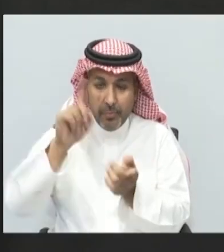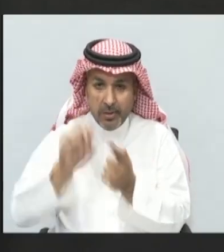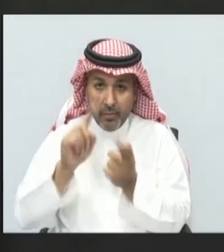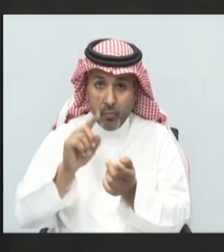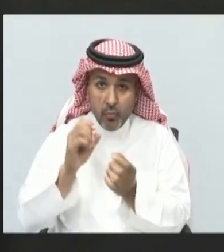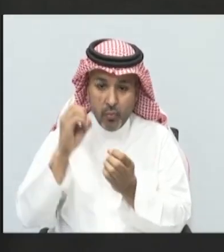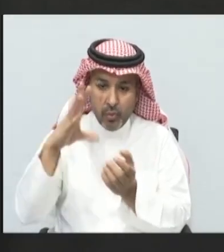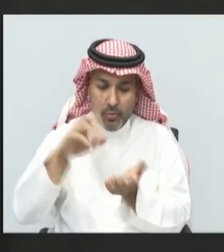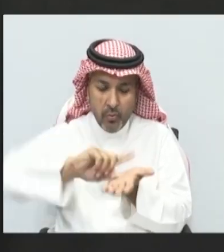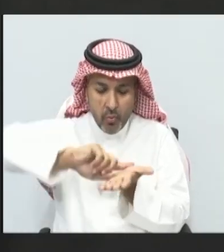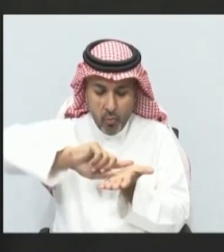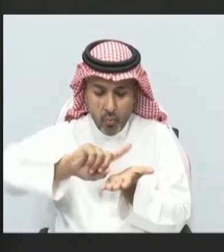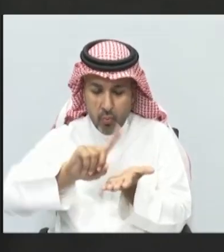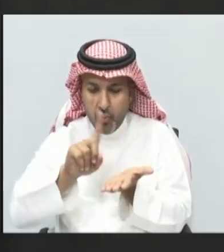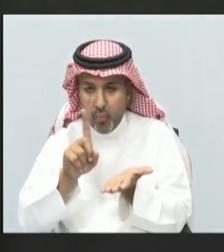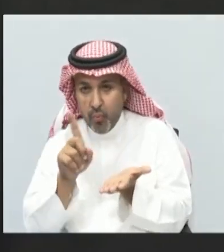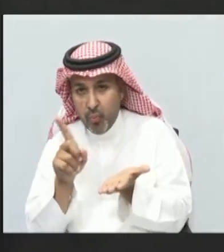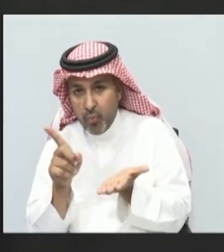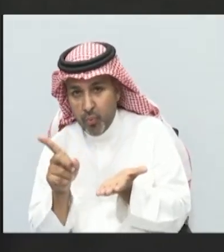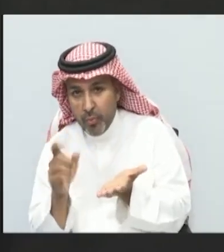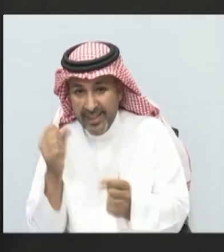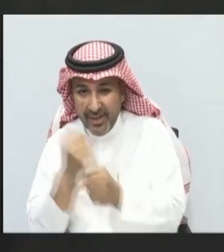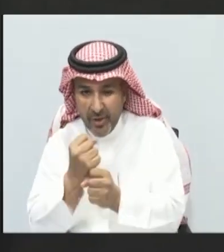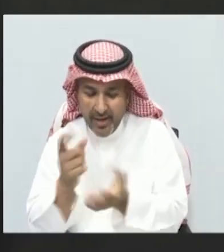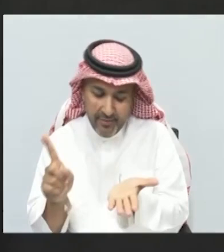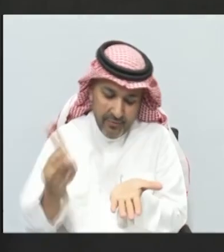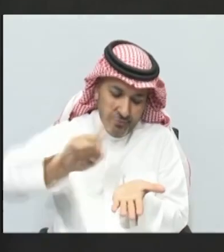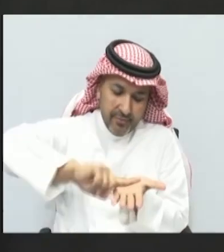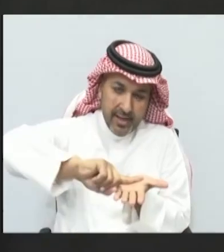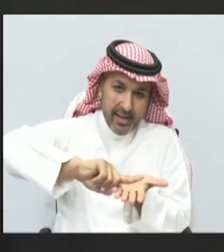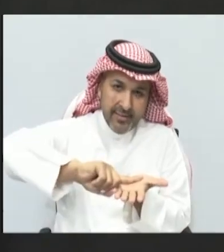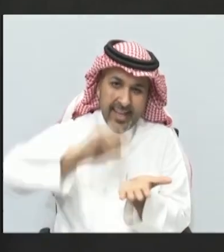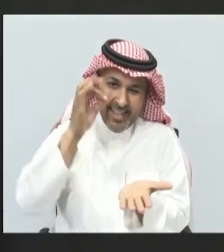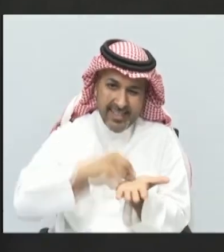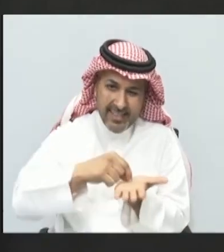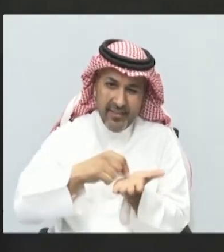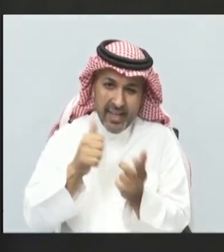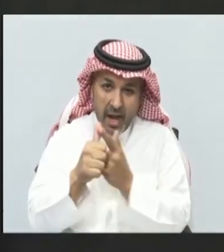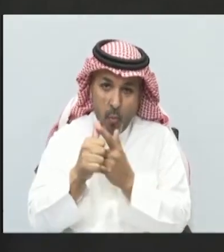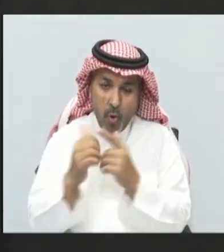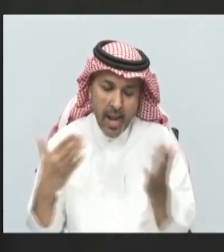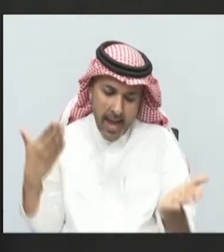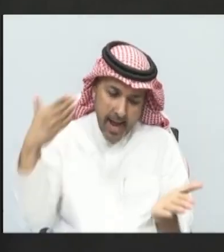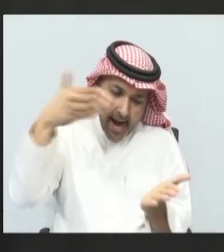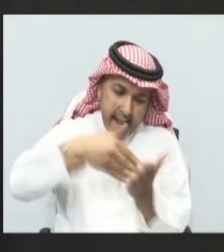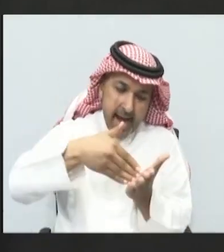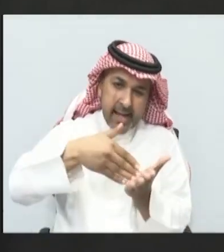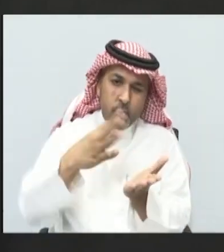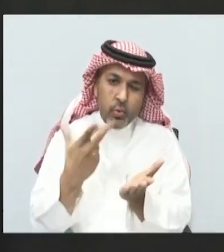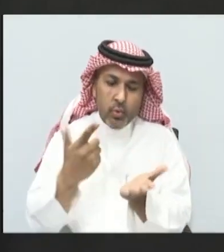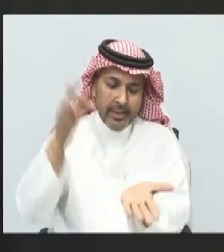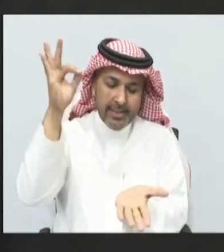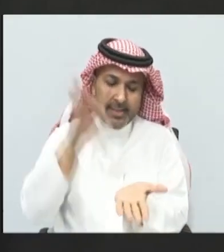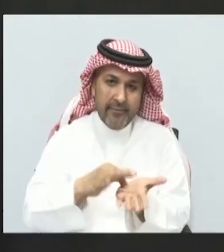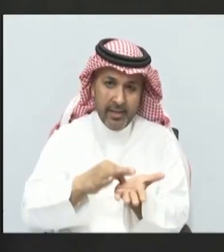فبالتالي في نقطه البدايه ككل من المتغيرات صفر كل من الموقع والزمن هو عباره عن صفر وصفر مجرد سماع